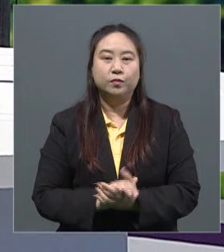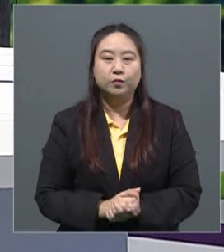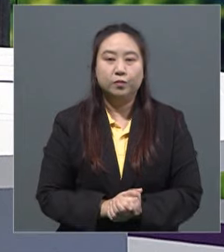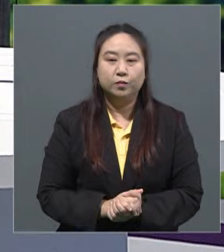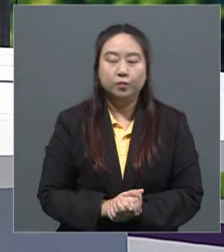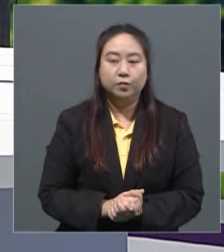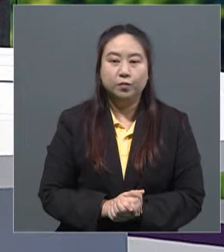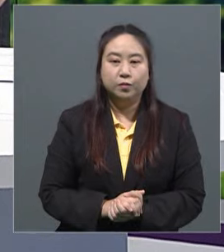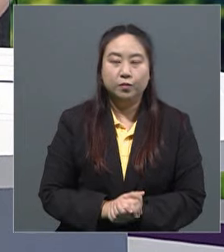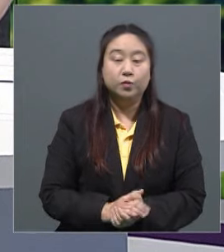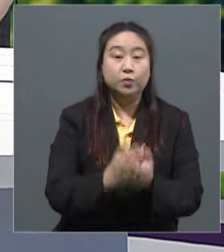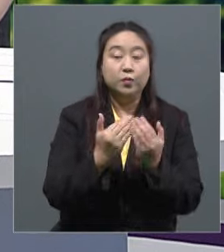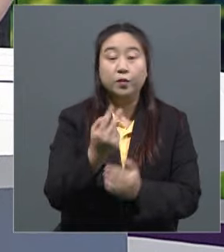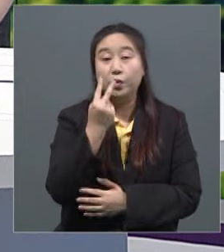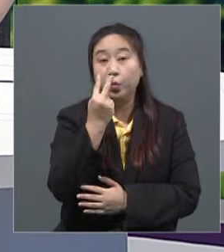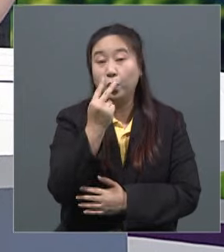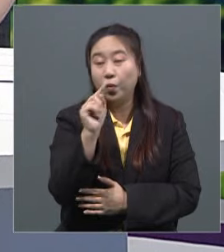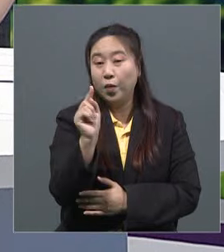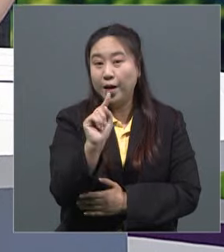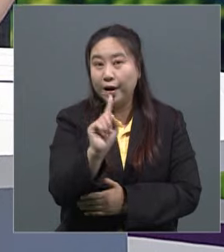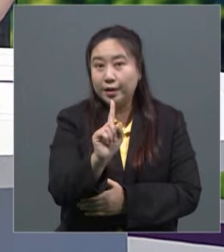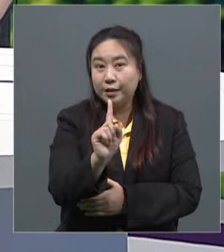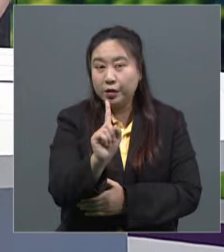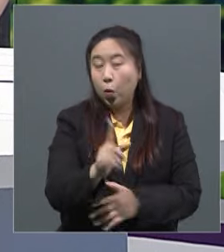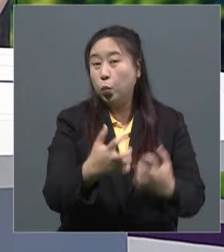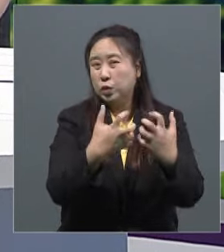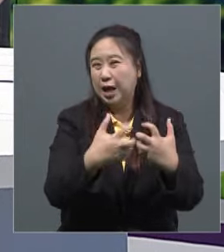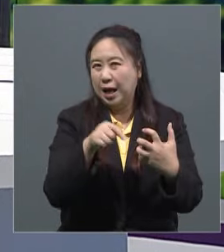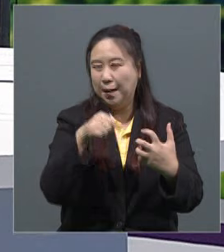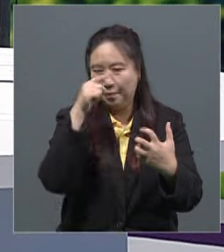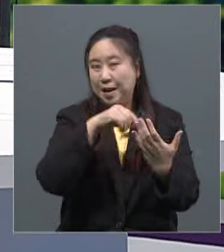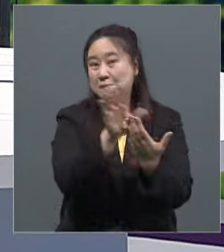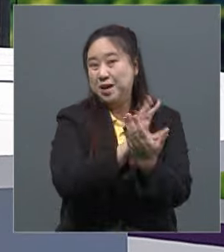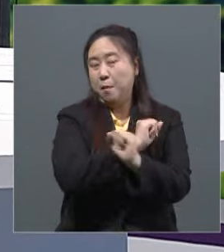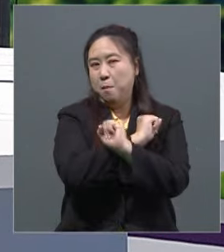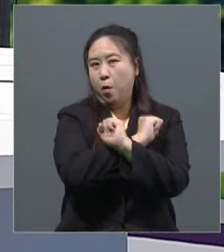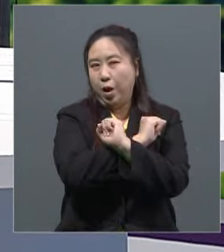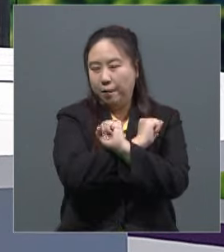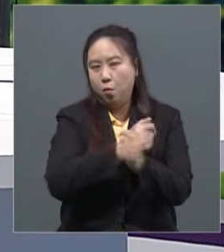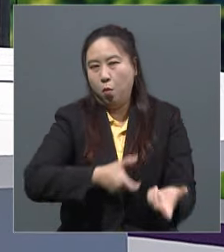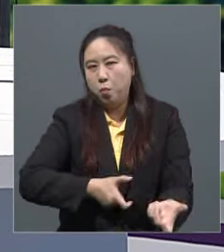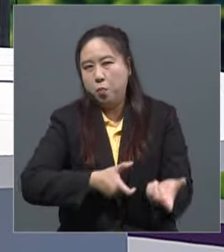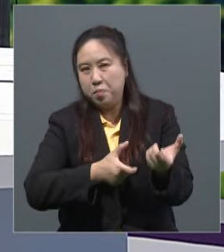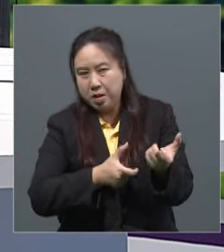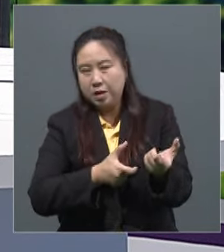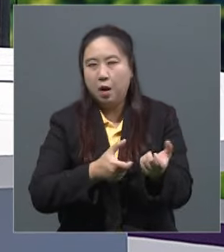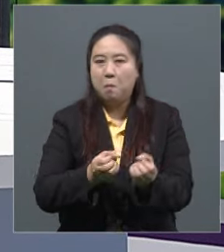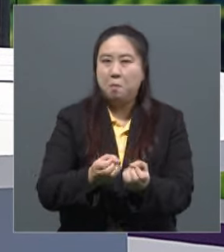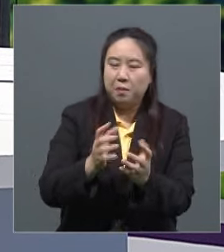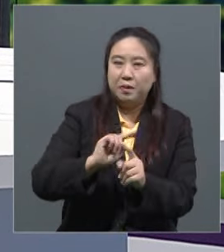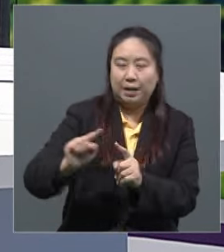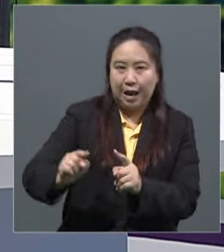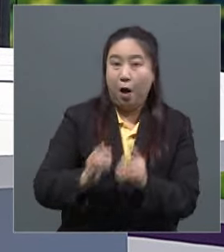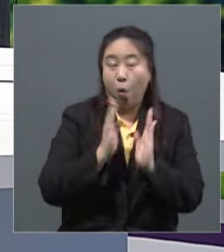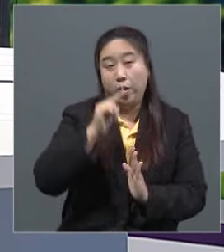ค่ะมาดูเรื่องของการขับเคลื่อนอุตสาหกรรมการป้องกันประเทศนะคะซึ่งอาวุธยุทโธปกรณ์ที่ออกแบบแล้วก็ผลิตโดยฝีมือคน